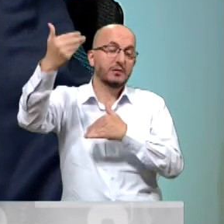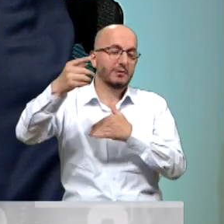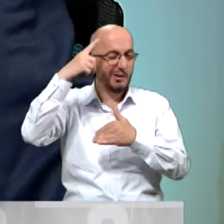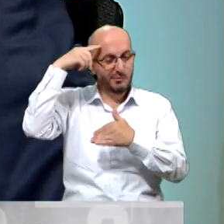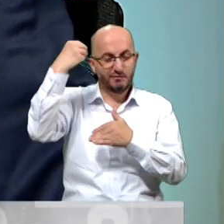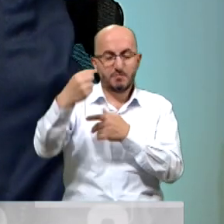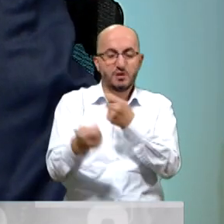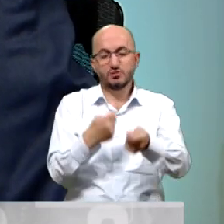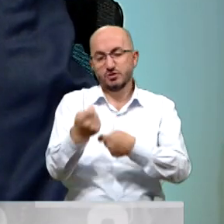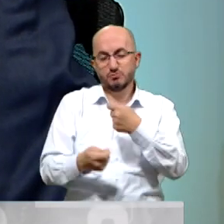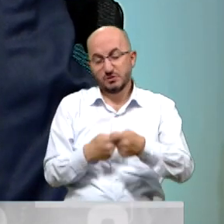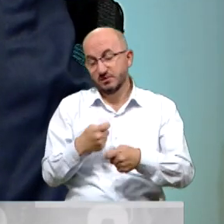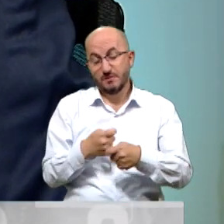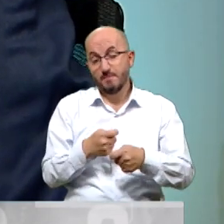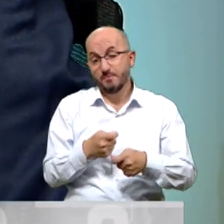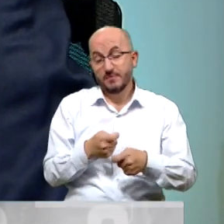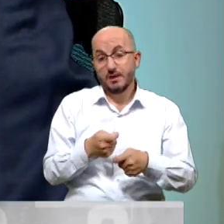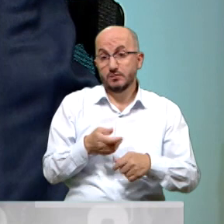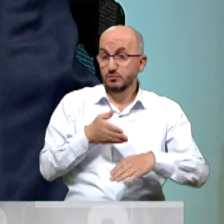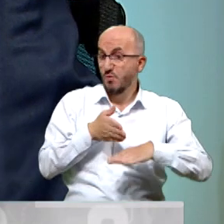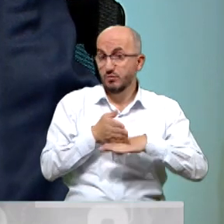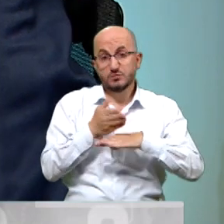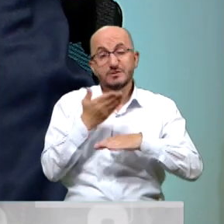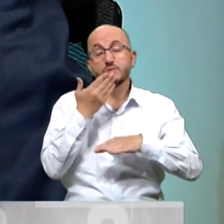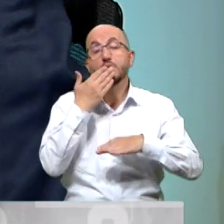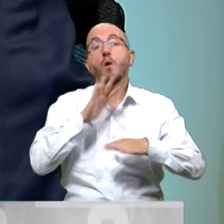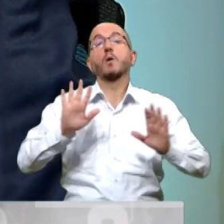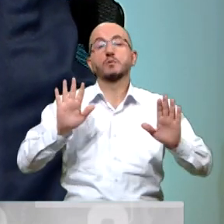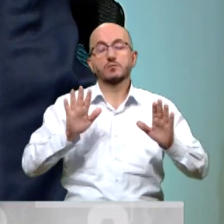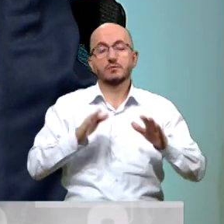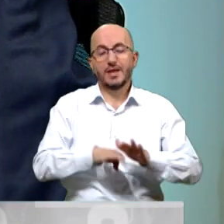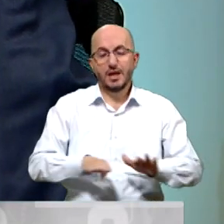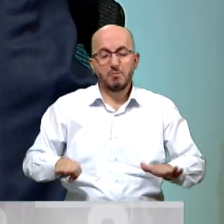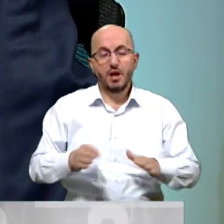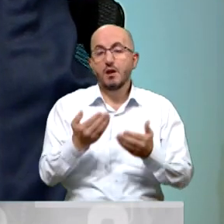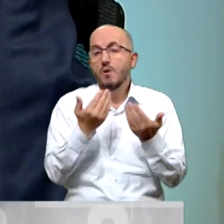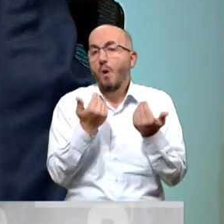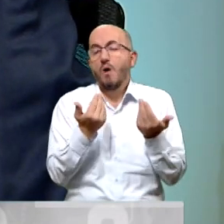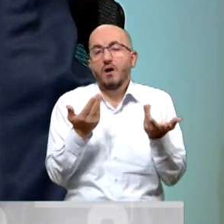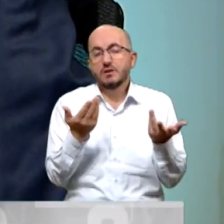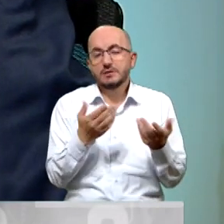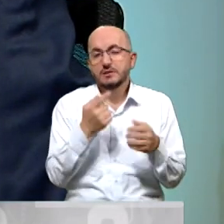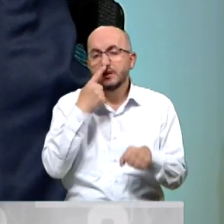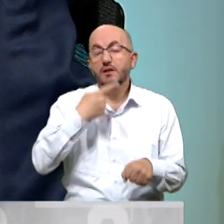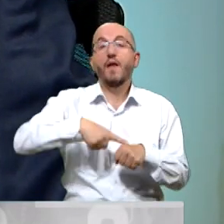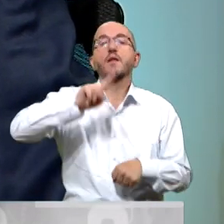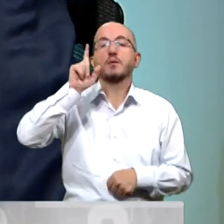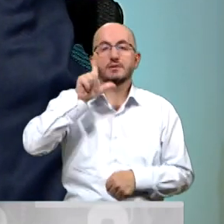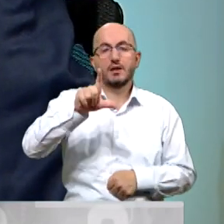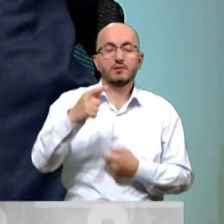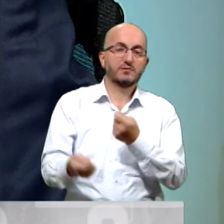bilgiler vermeye çalışması aslı esası temeli olmayan, kesinlikle inanılmaması